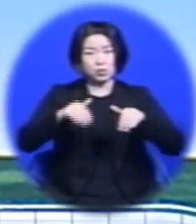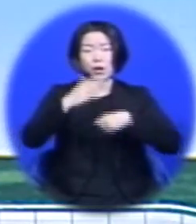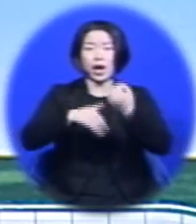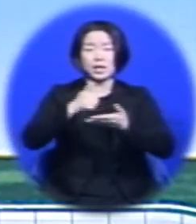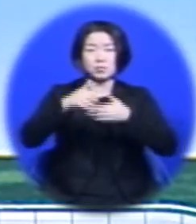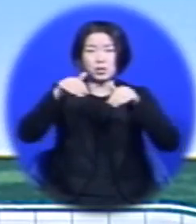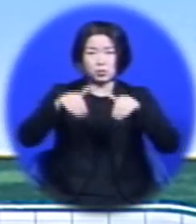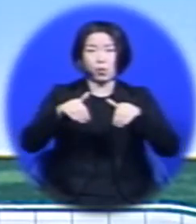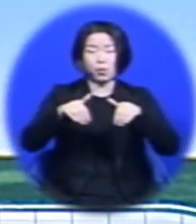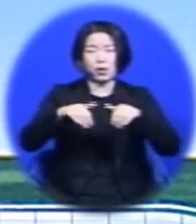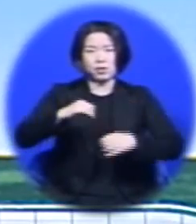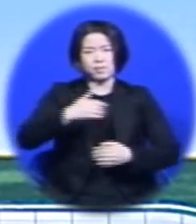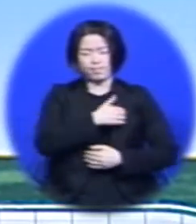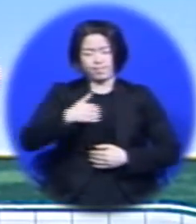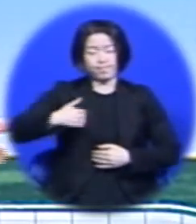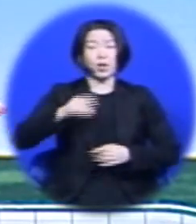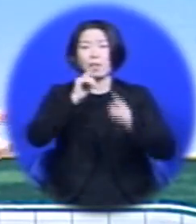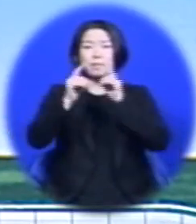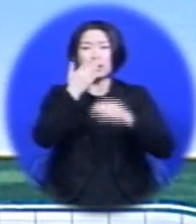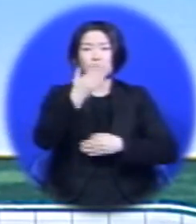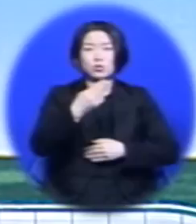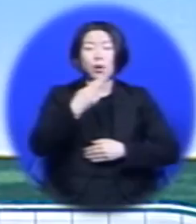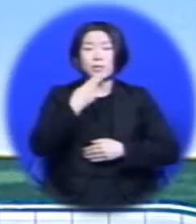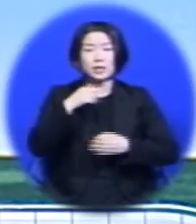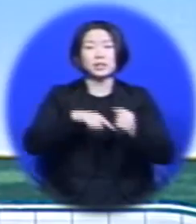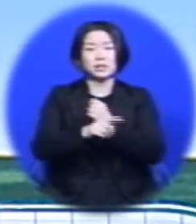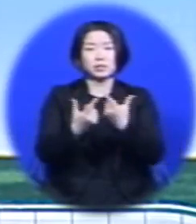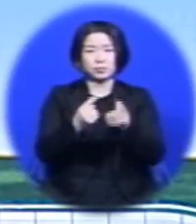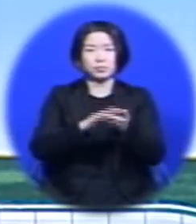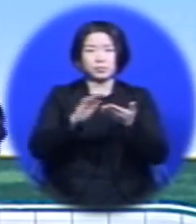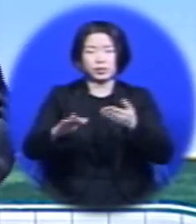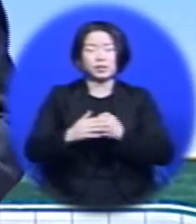종이라고 자신있게 말할 수가 없다 없다는 거죠